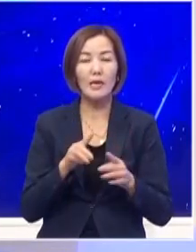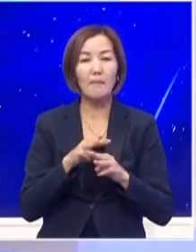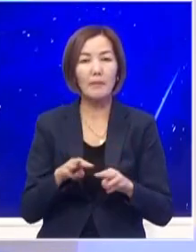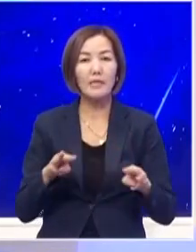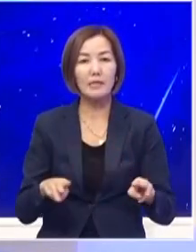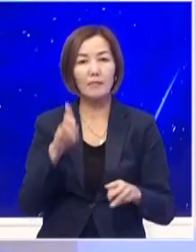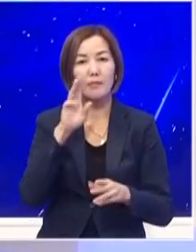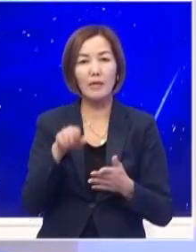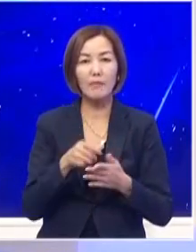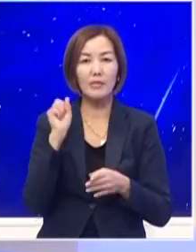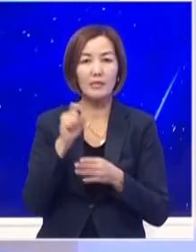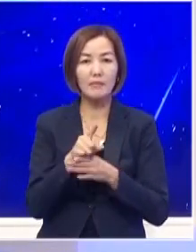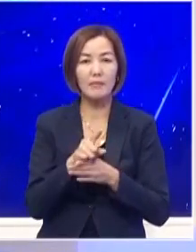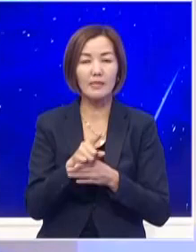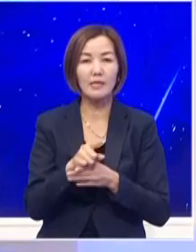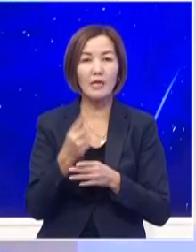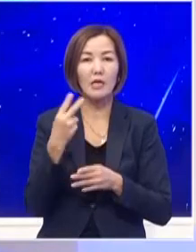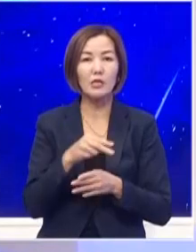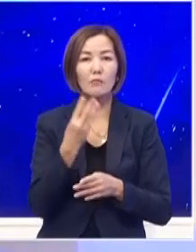министрлігі мемлекет басшысының тапсырысына сәйкес